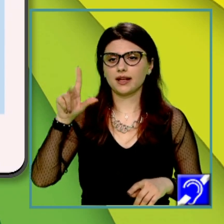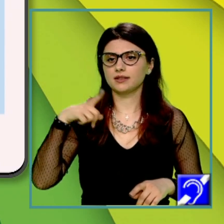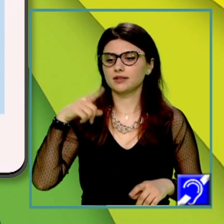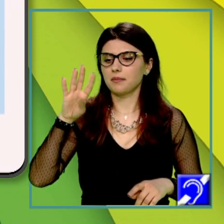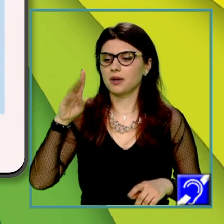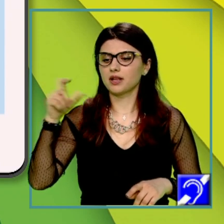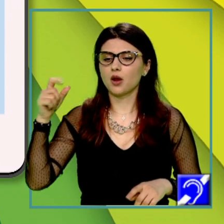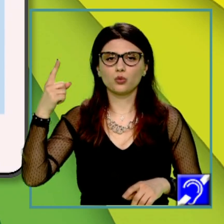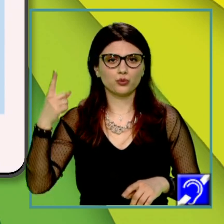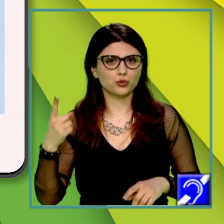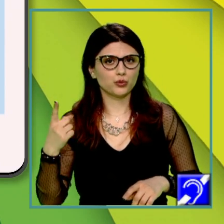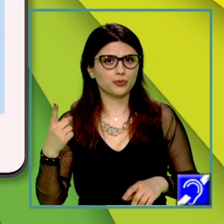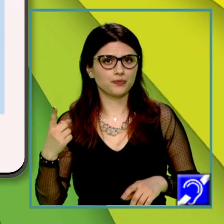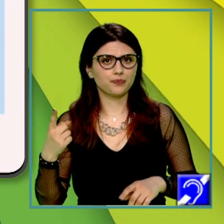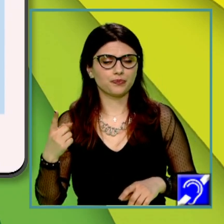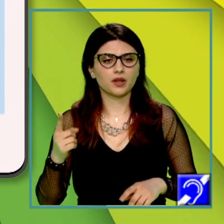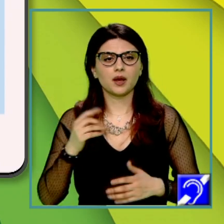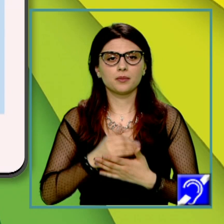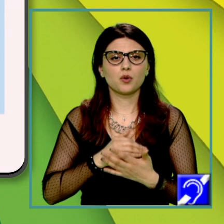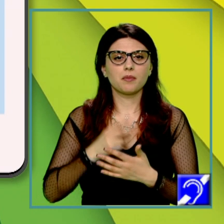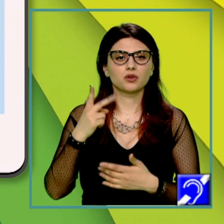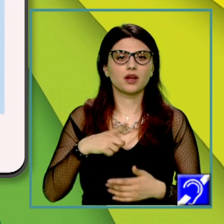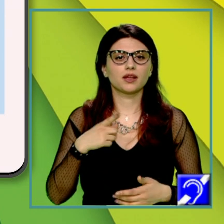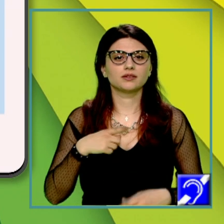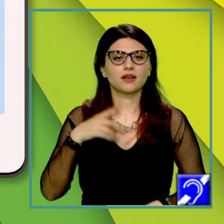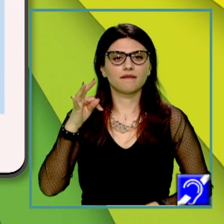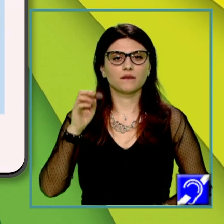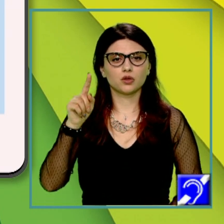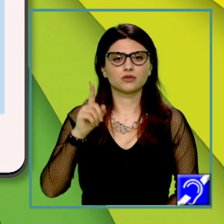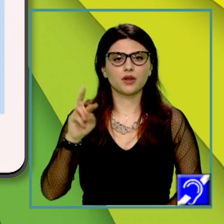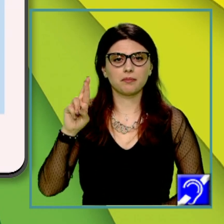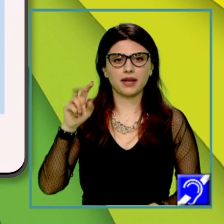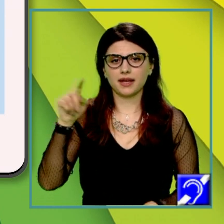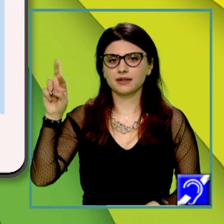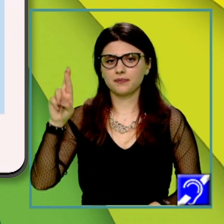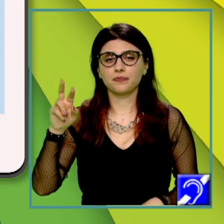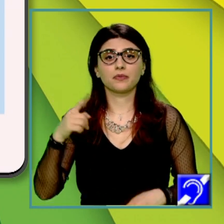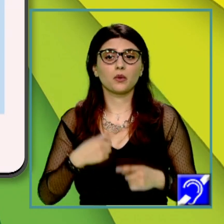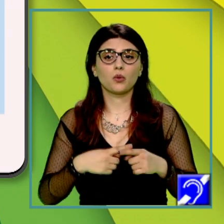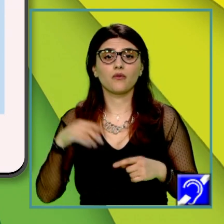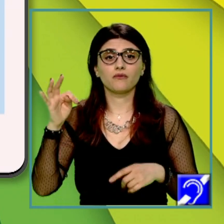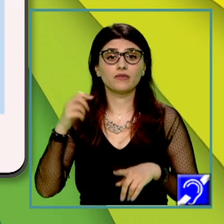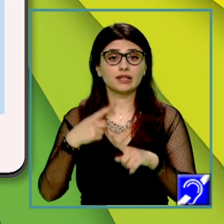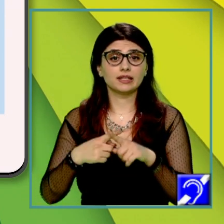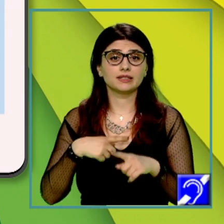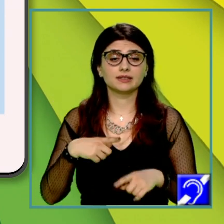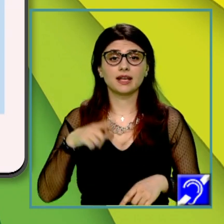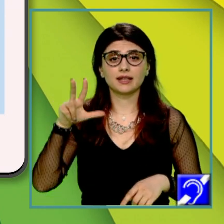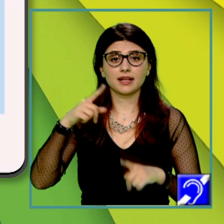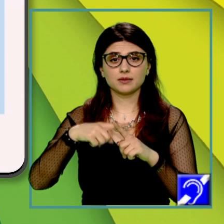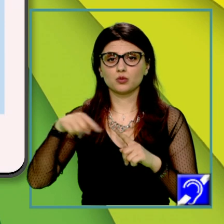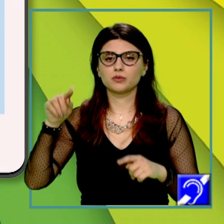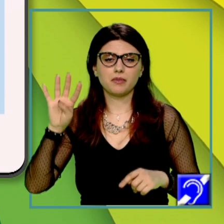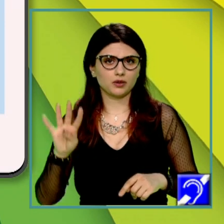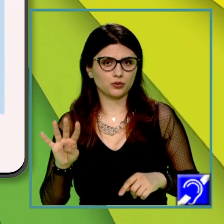bază 3 din 4 egal cu unu doi Se consideră funcția f definită pe r cu valori in r f de x egal cu